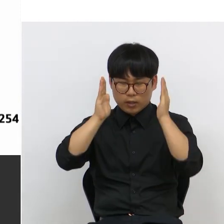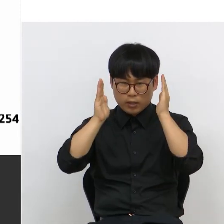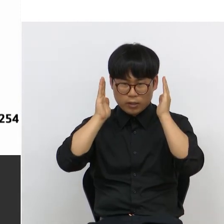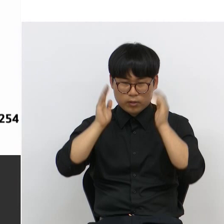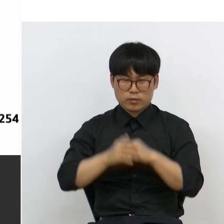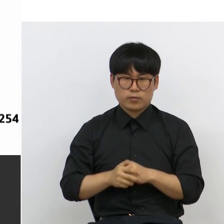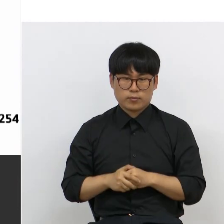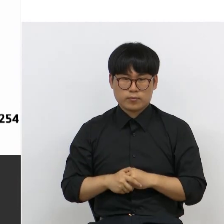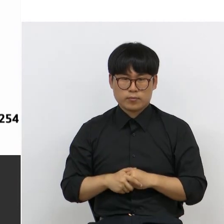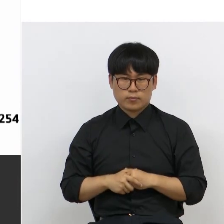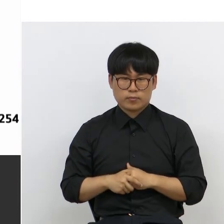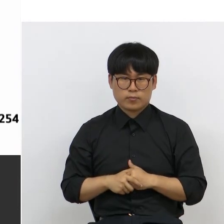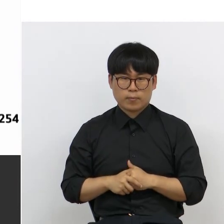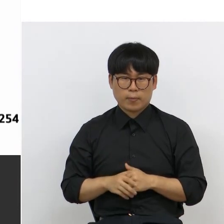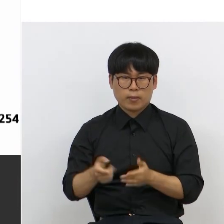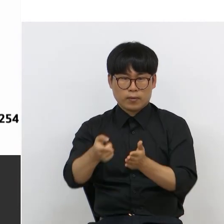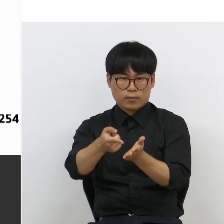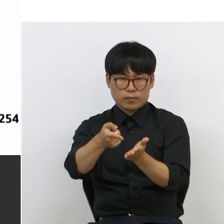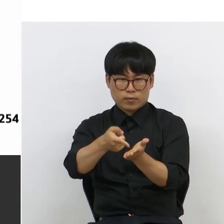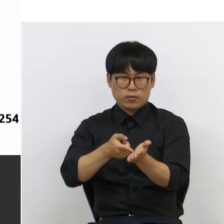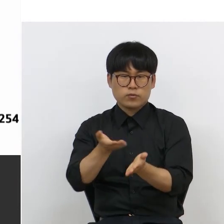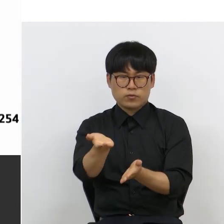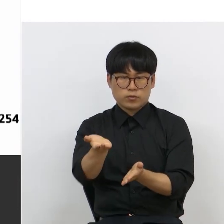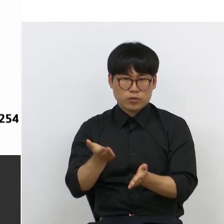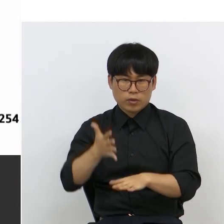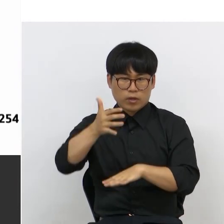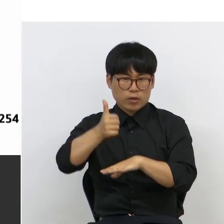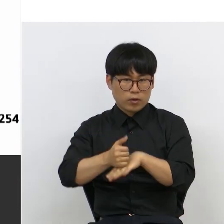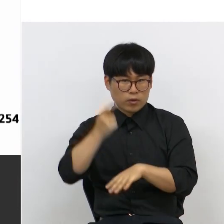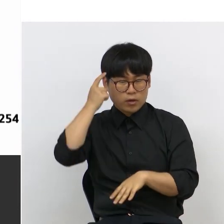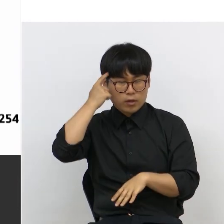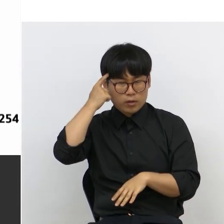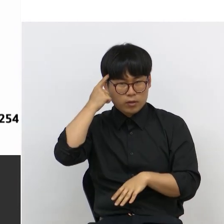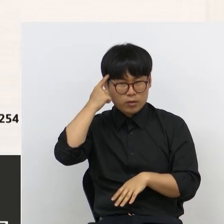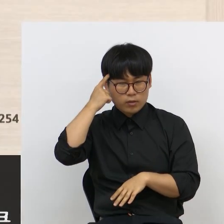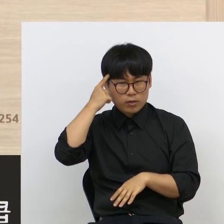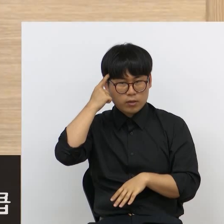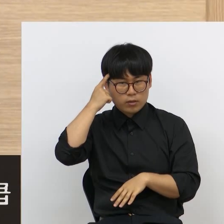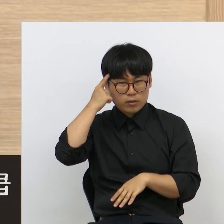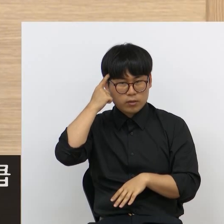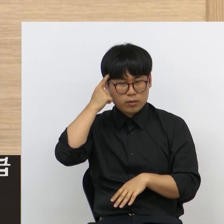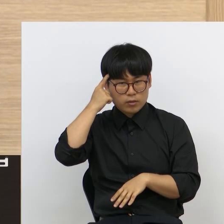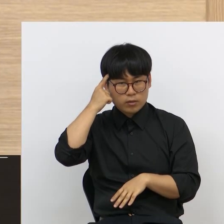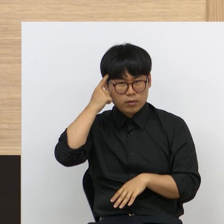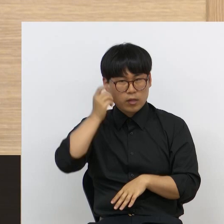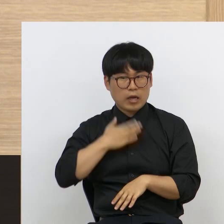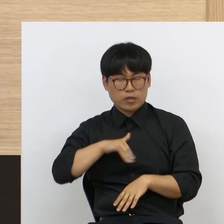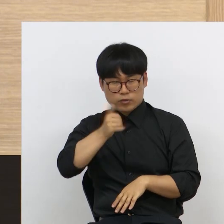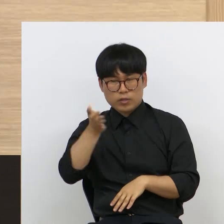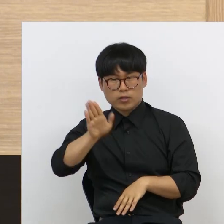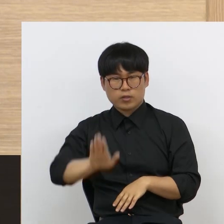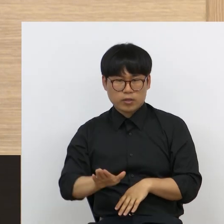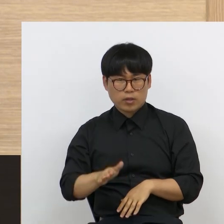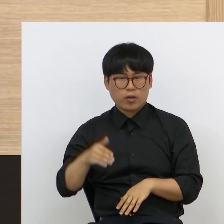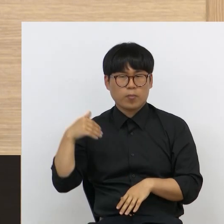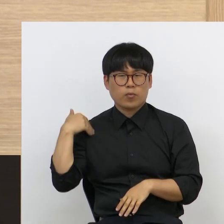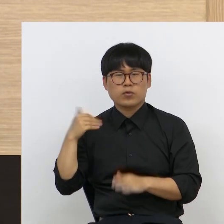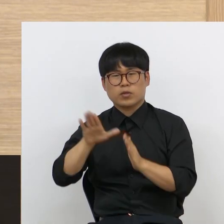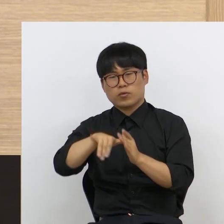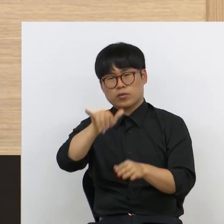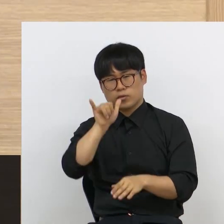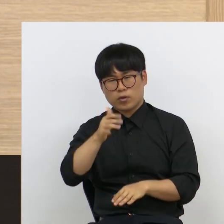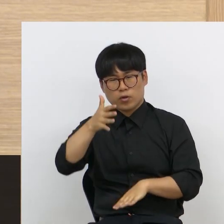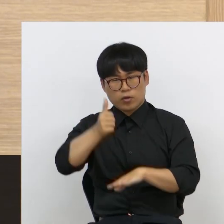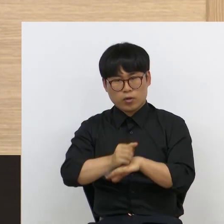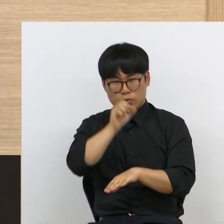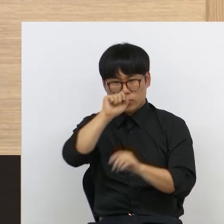같죠. 수술 전에 결과를 예측하는데 어느 정도는 결과를 예측하지만 그래도 모르는 경우가 꼭 있습니다. 결과가